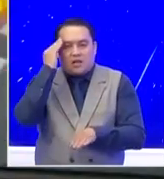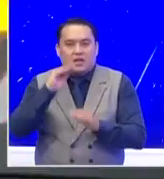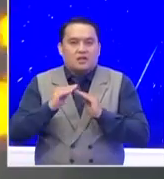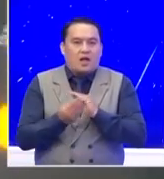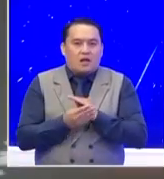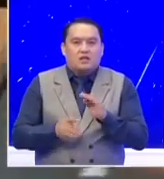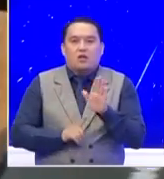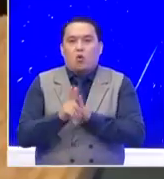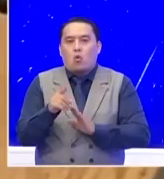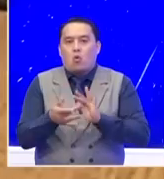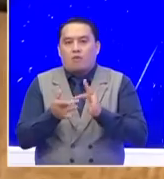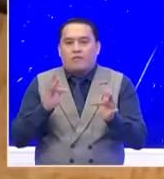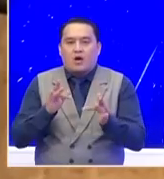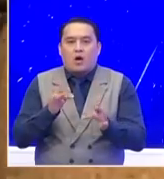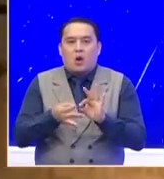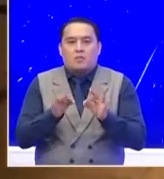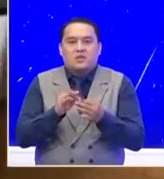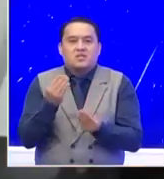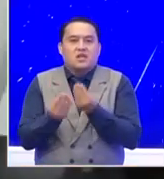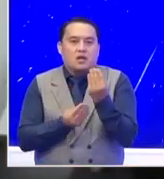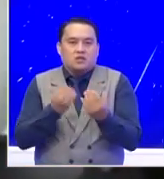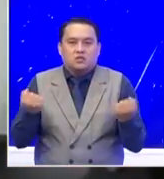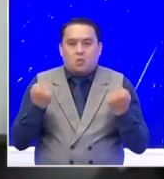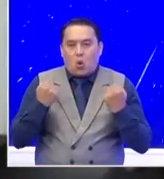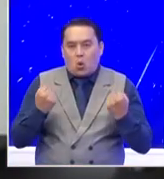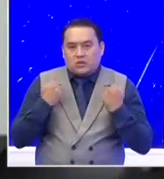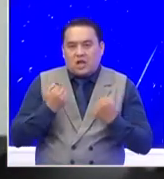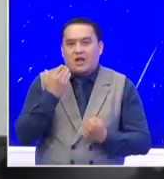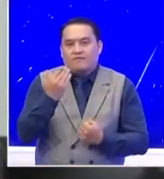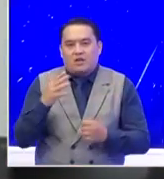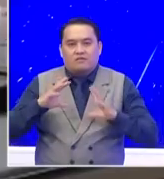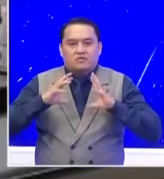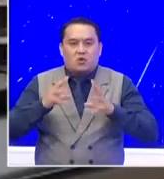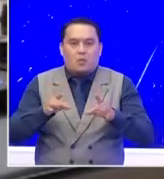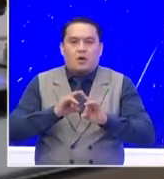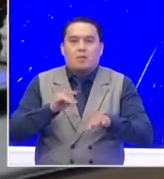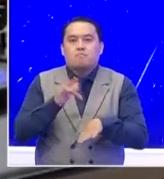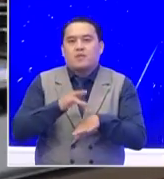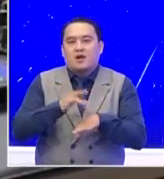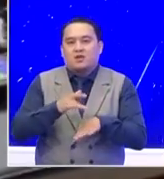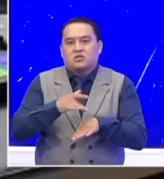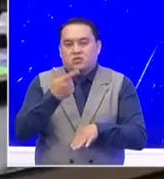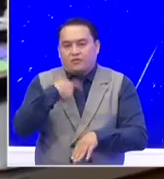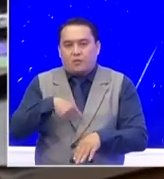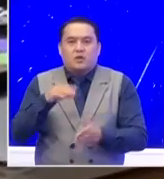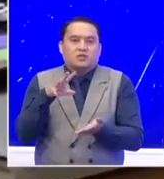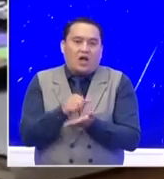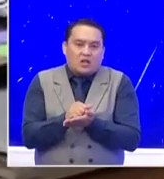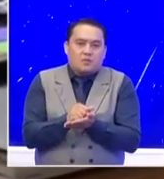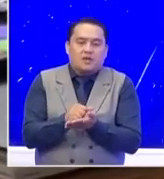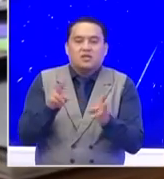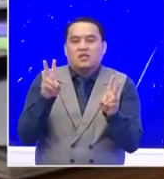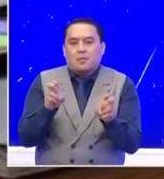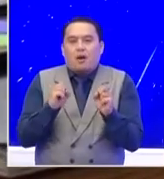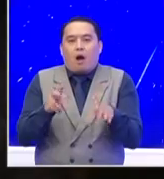запущена официальным каналом Олимпийских игр. В ней спортсмены со всего мира делятся с болельщиками своими хобби и тем,